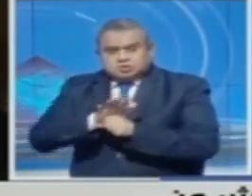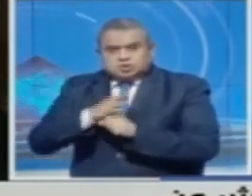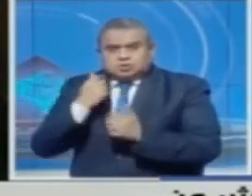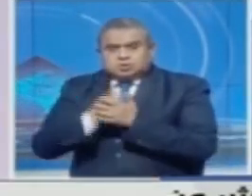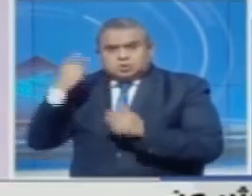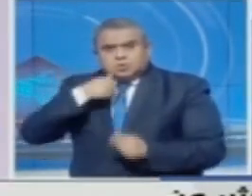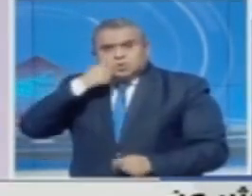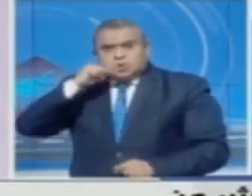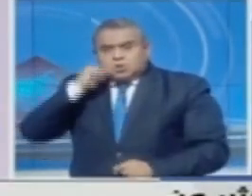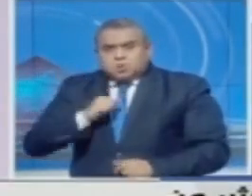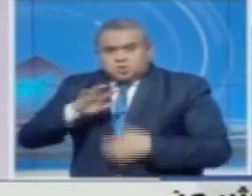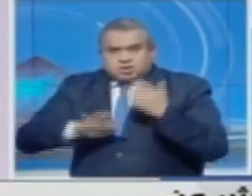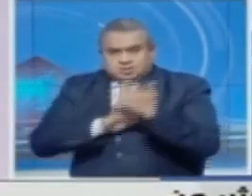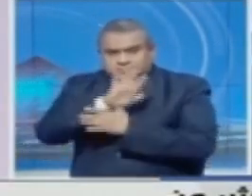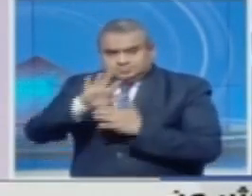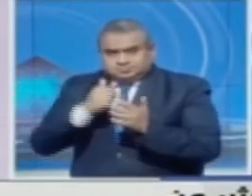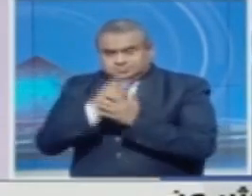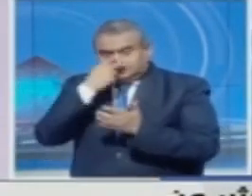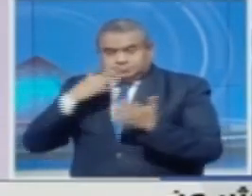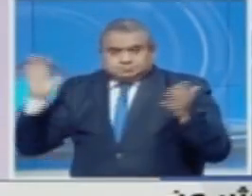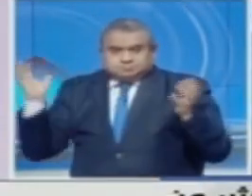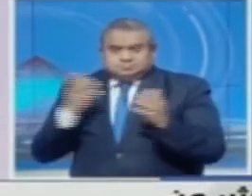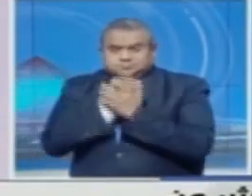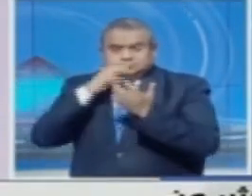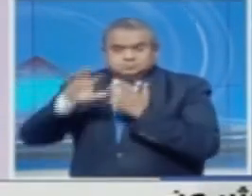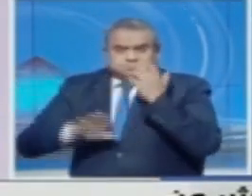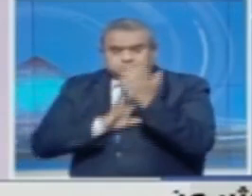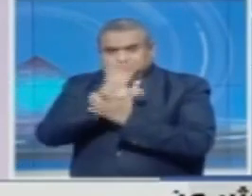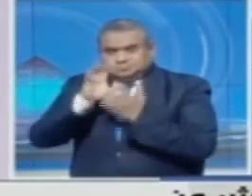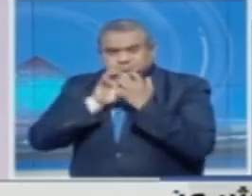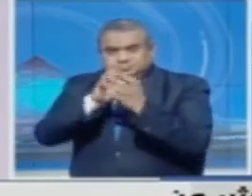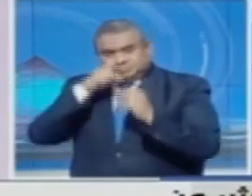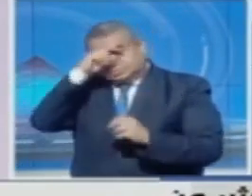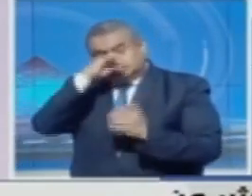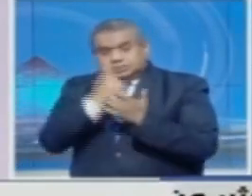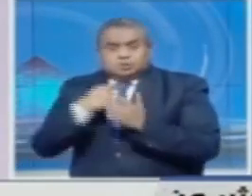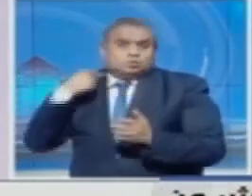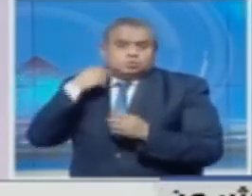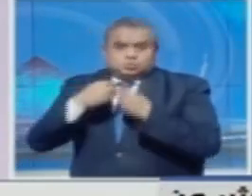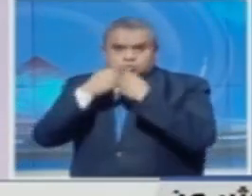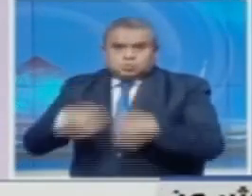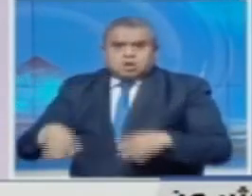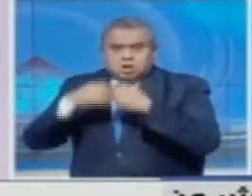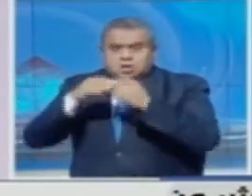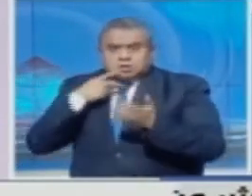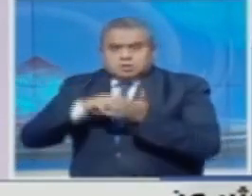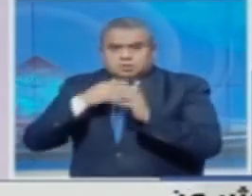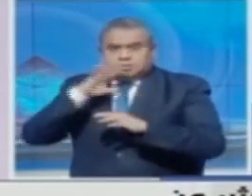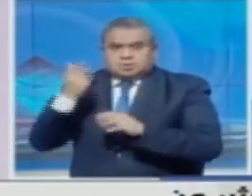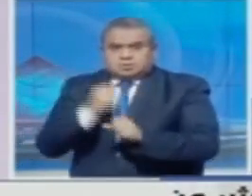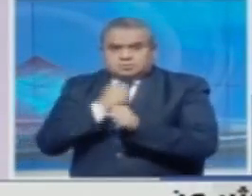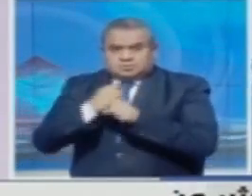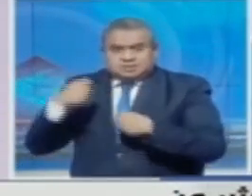لأوكرانيا قد زادت الوضع سوءا. الدول الغنية تمكنت من إيجاد السيولة الضرورية لإعادة إطلاق عجلة